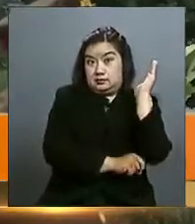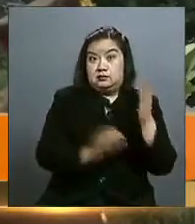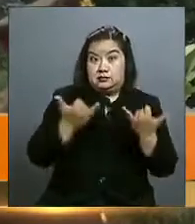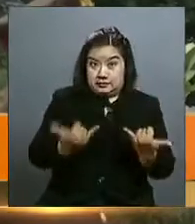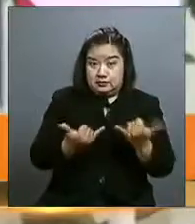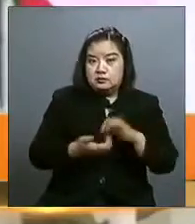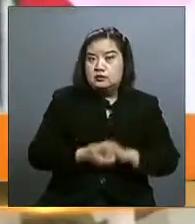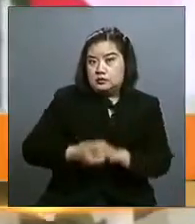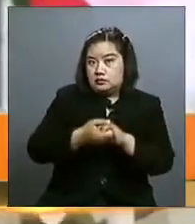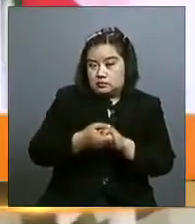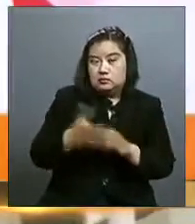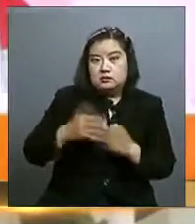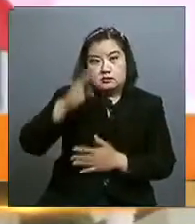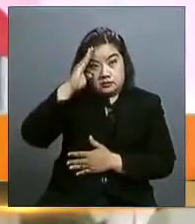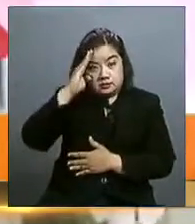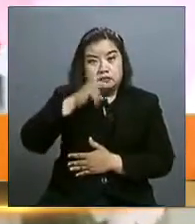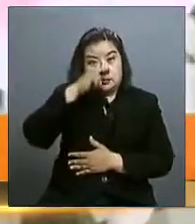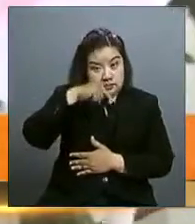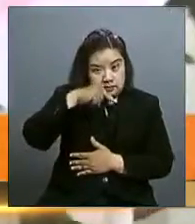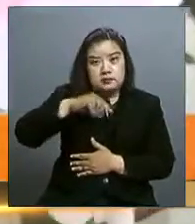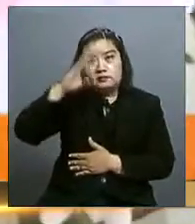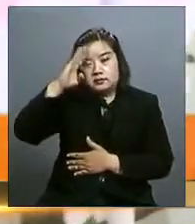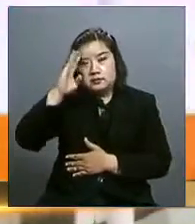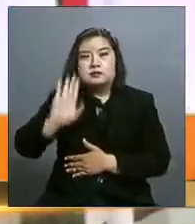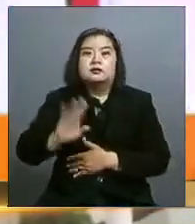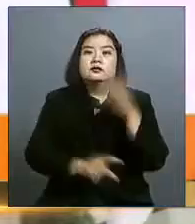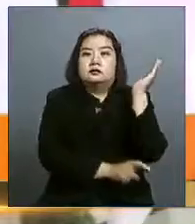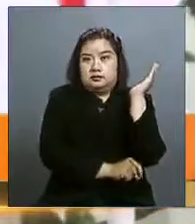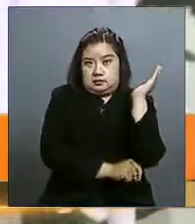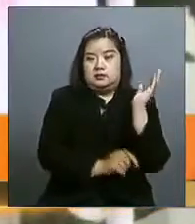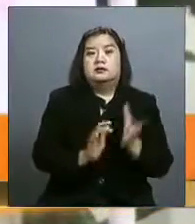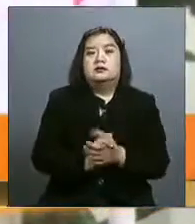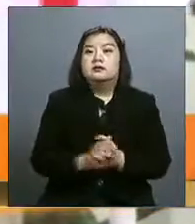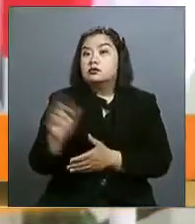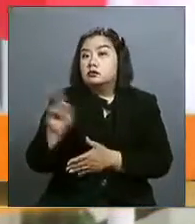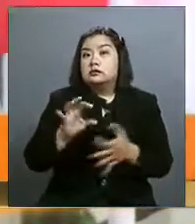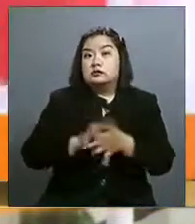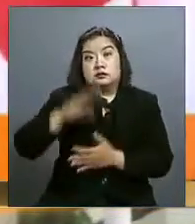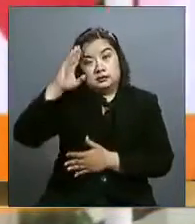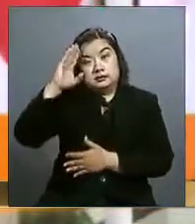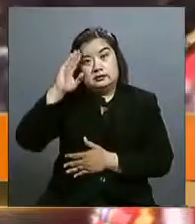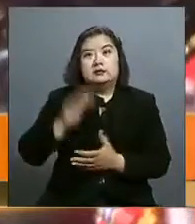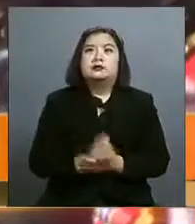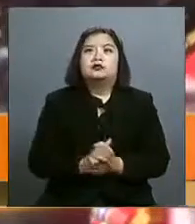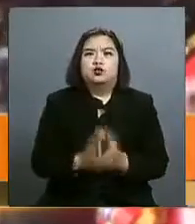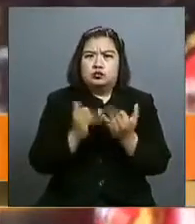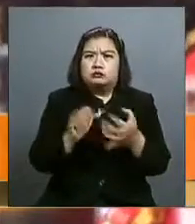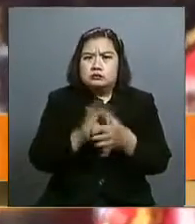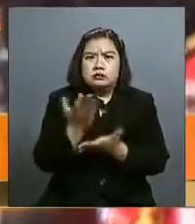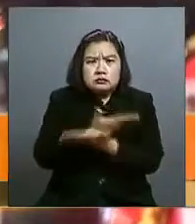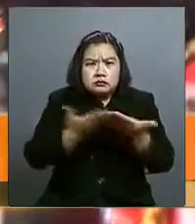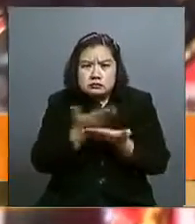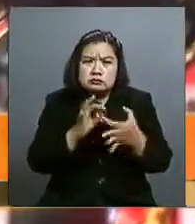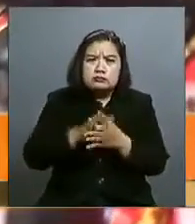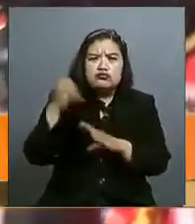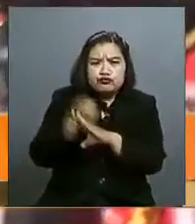สัมพันธ์อันดีระหว่างกองทัพบกไทยและกองทัพบกสิงคโปร์ในมิติด้านการทหารค่ะที่ได้มีการแลกเปลี่ยนความรู้ด้านการ